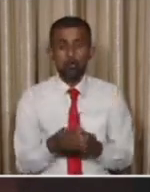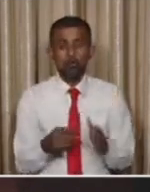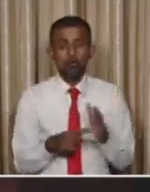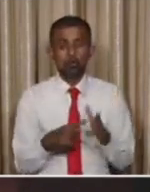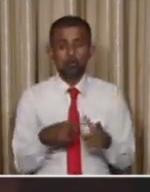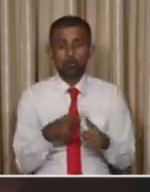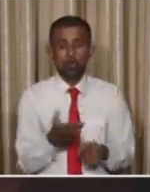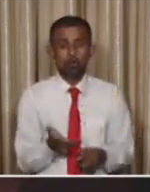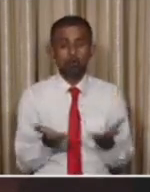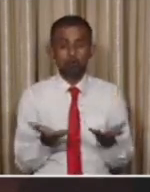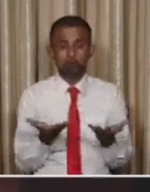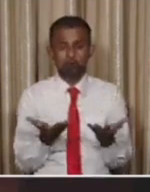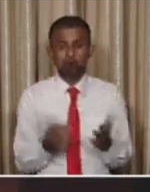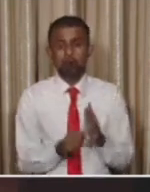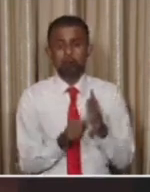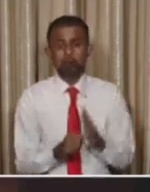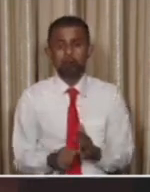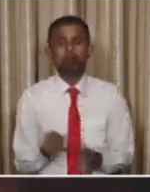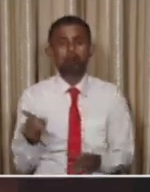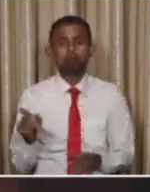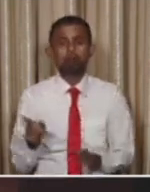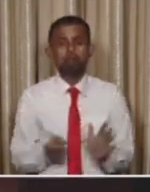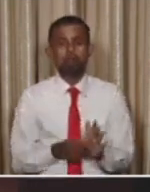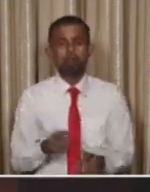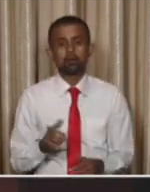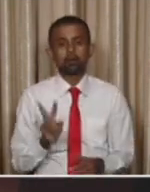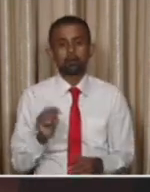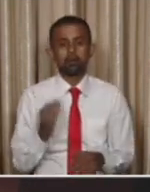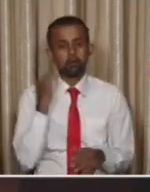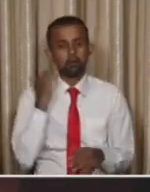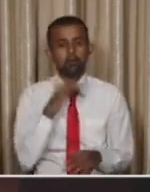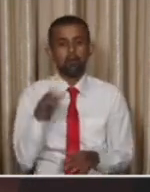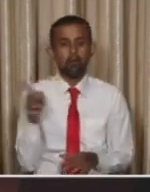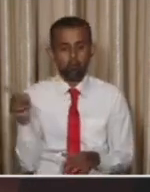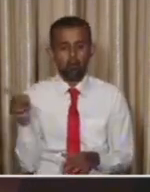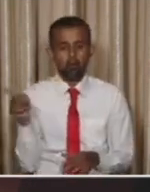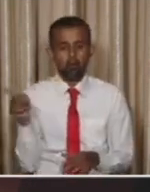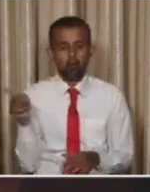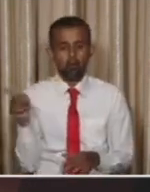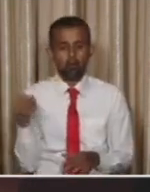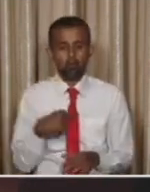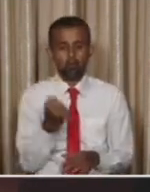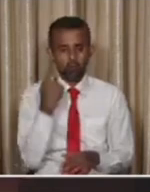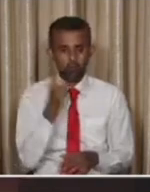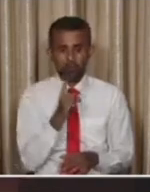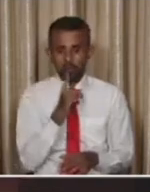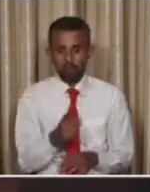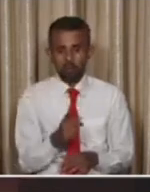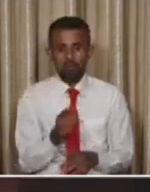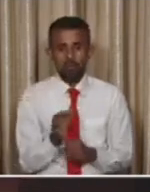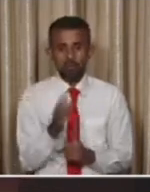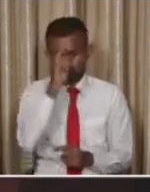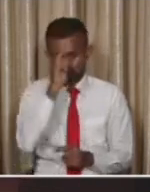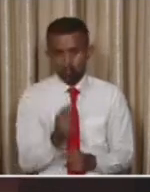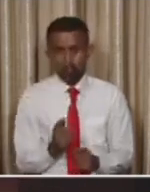වෙනකොට ඒකේ අගතිය සිද්ධ වෙන්නේ ලක්ෂ 220ක ජනතාවට. ඉතින් මම යෝජනා කරනවා ගරු ජනාධිපතිතුමාට මේ